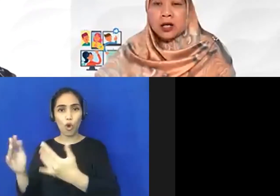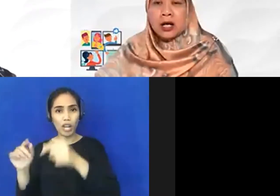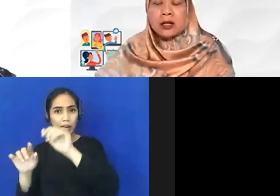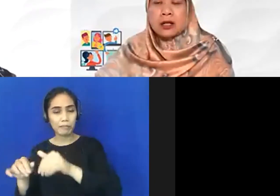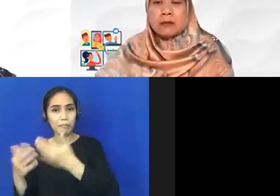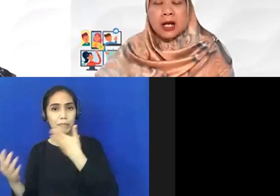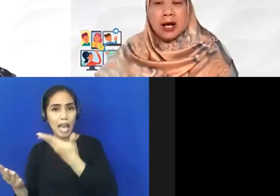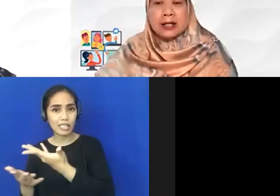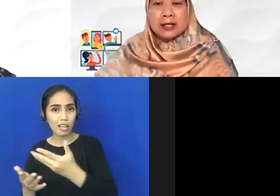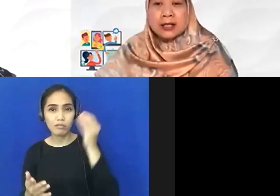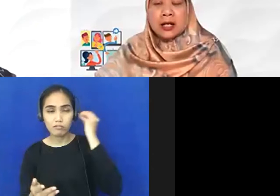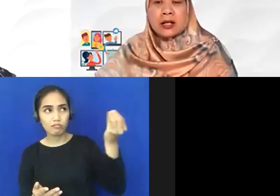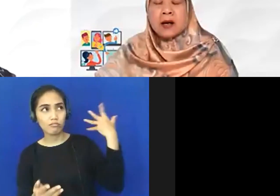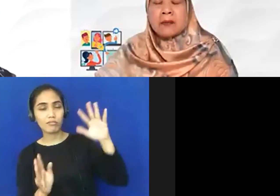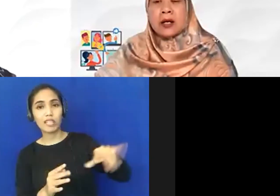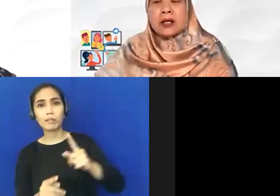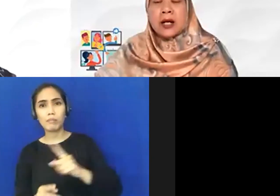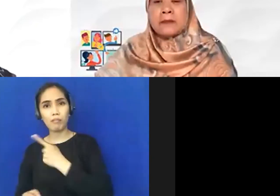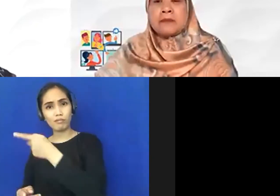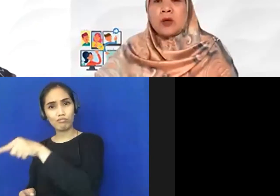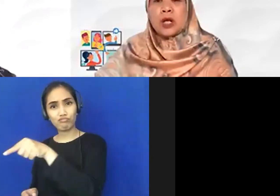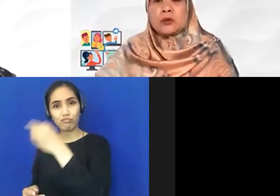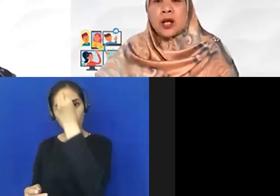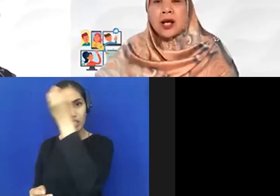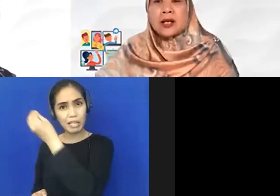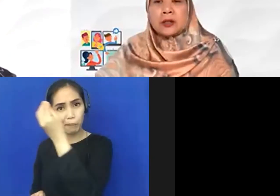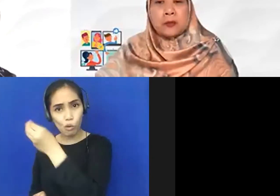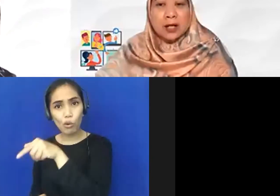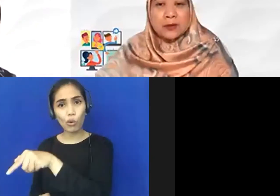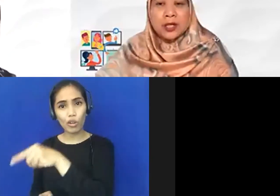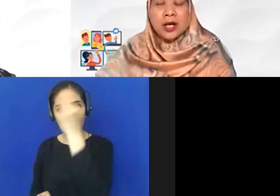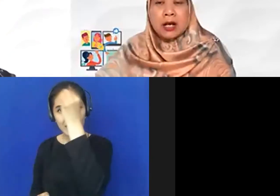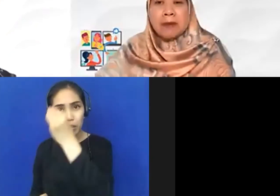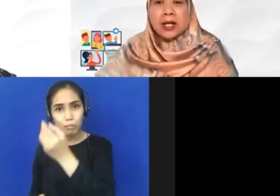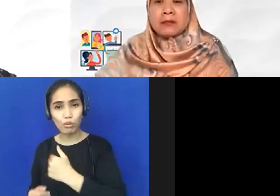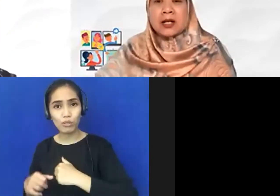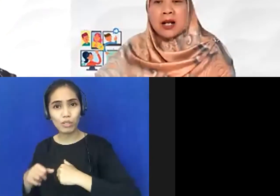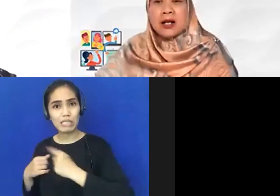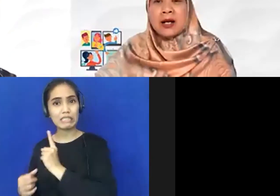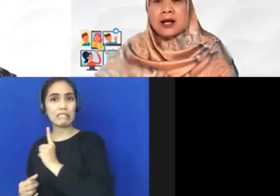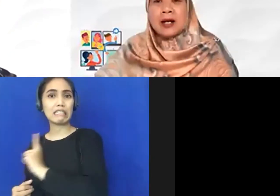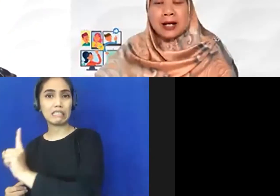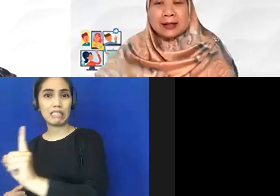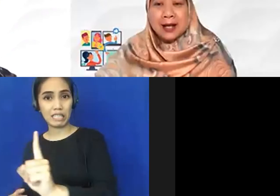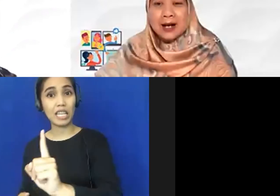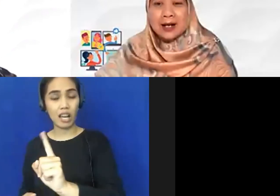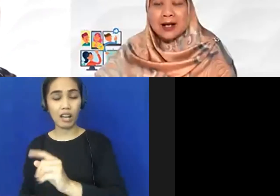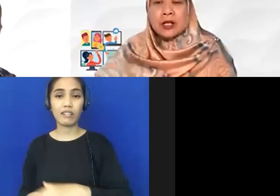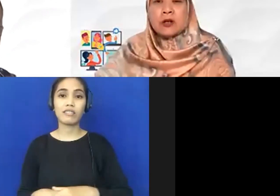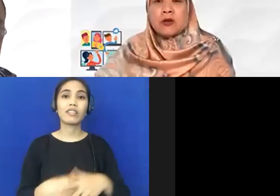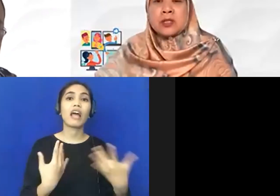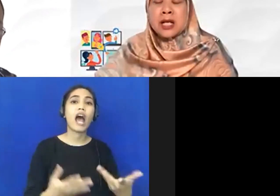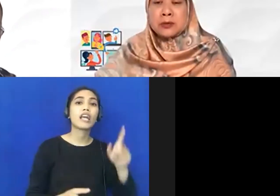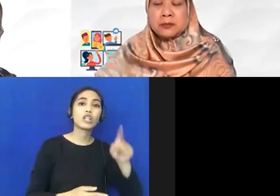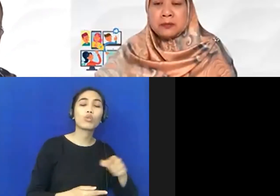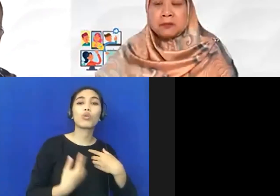ya menangani ini, karena apa? Karena orang tualah atau pengasuh ya yang paling mengenal karakter anak.